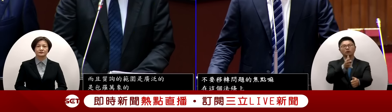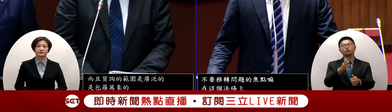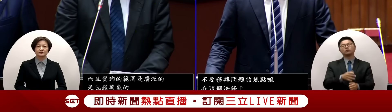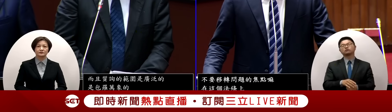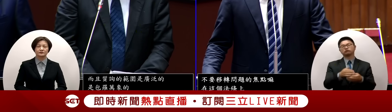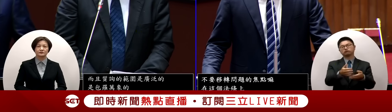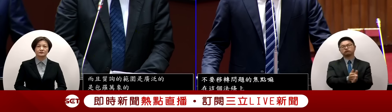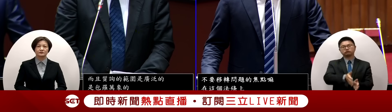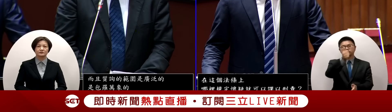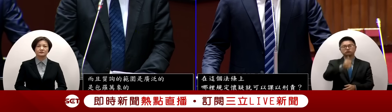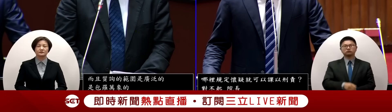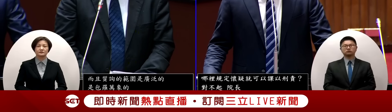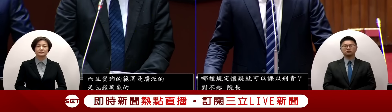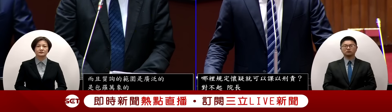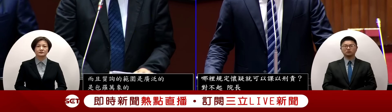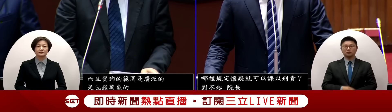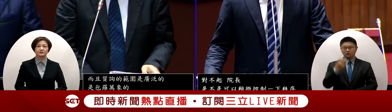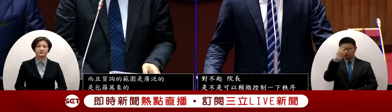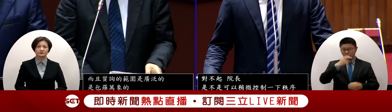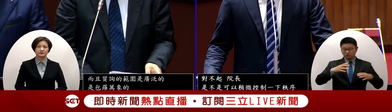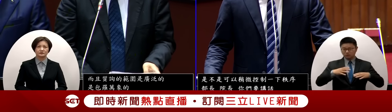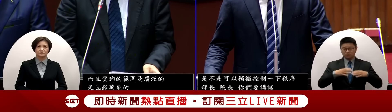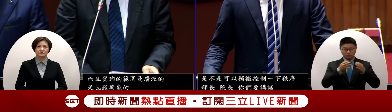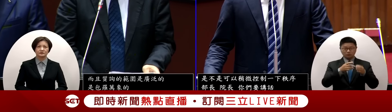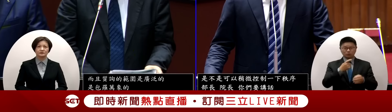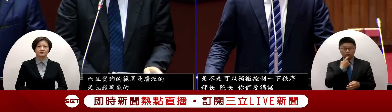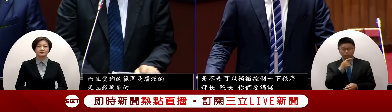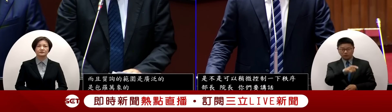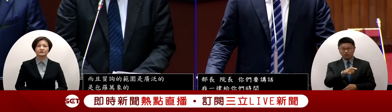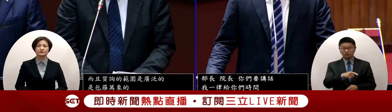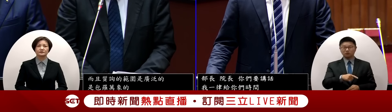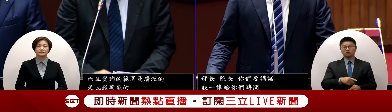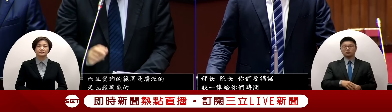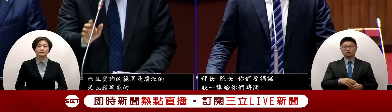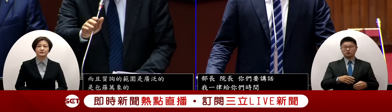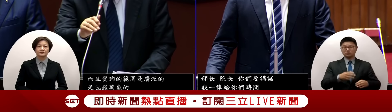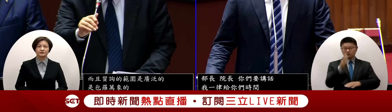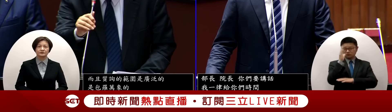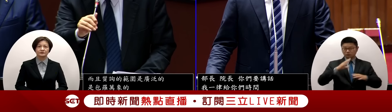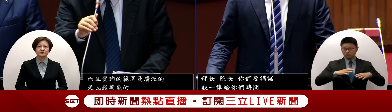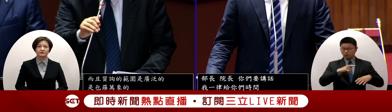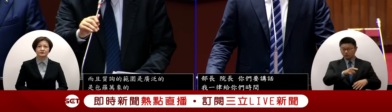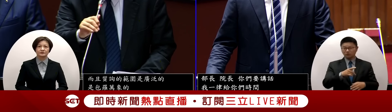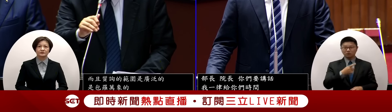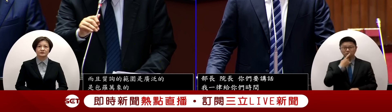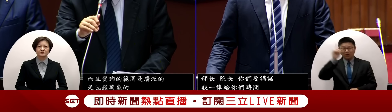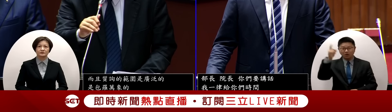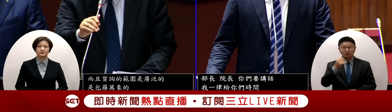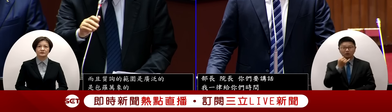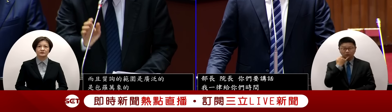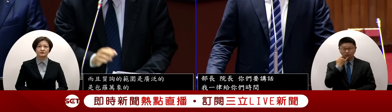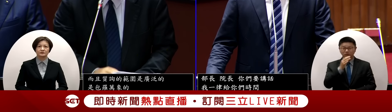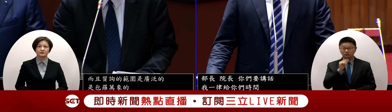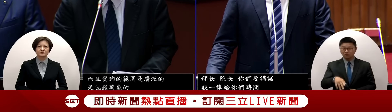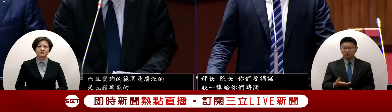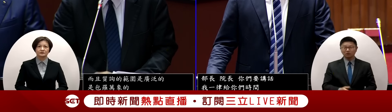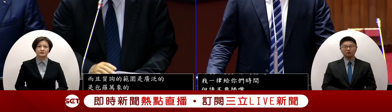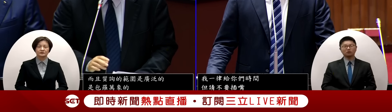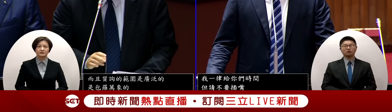嘛，检察官怀疑官员虚伪陈述就会起诉吗？这是起诉的门槛吗？是